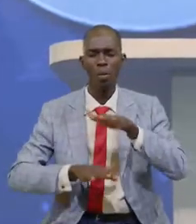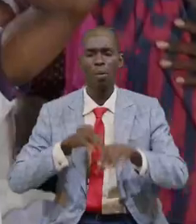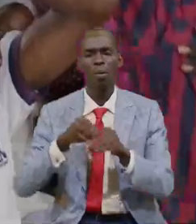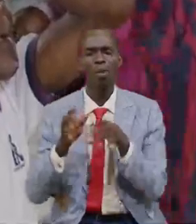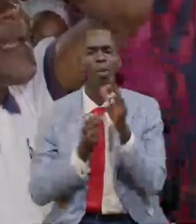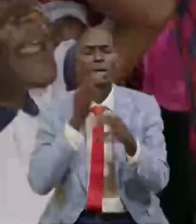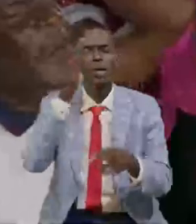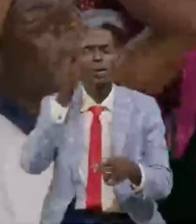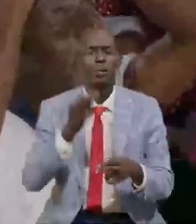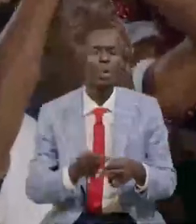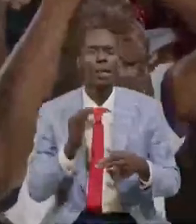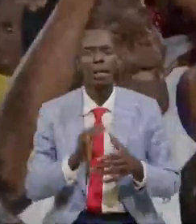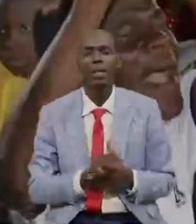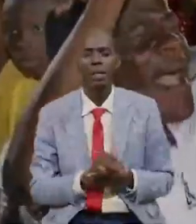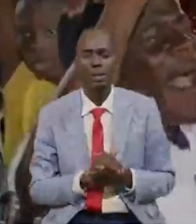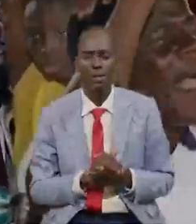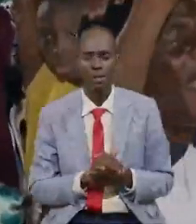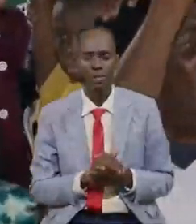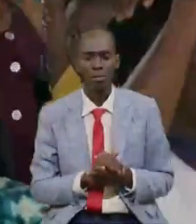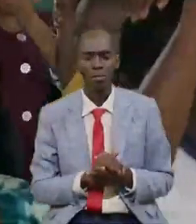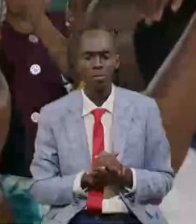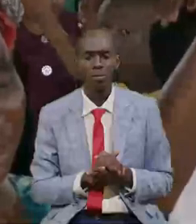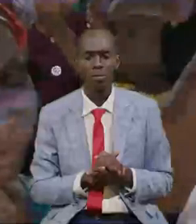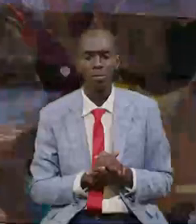au nom de Jésus-Christ.